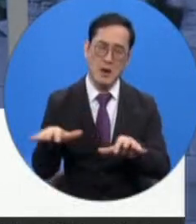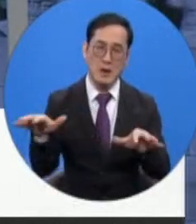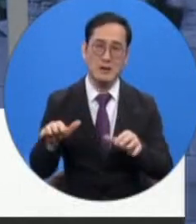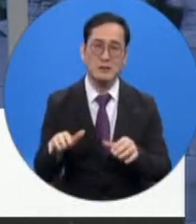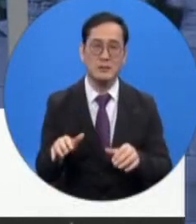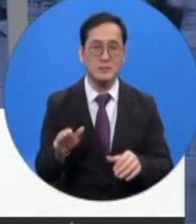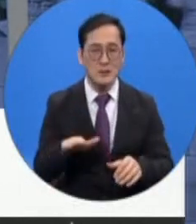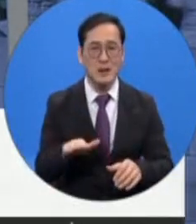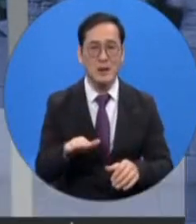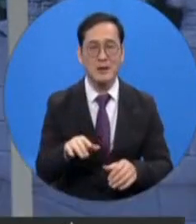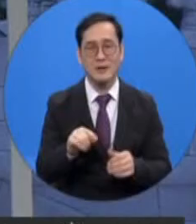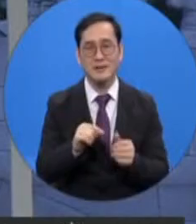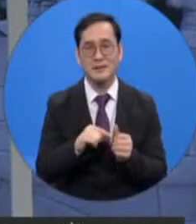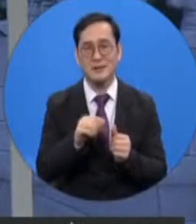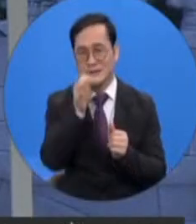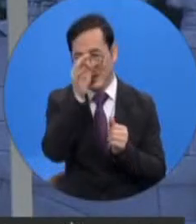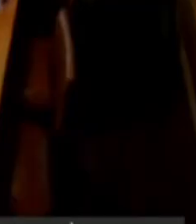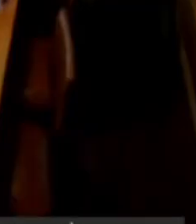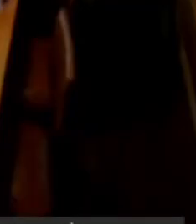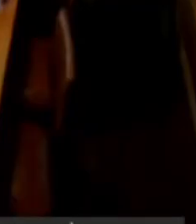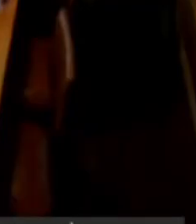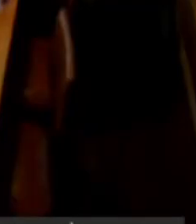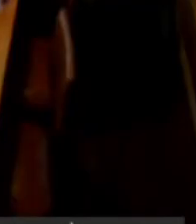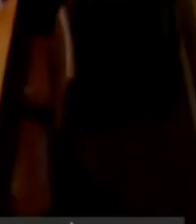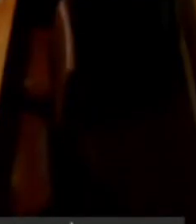사과를 했습니다. 들어보시죠.